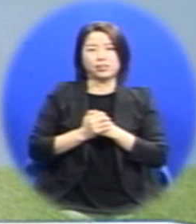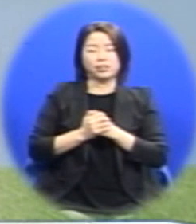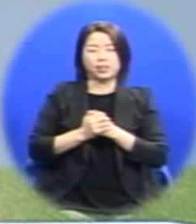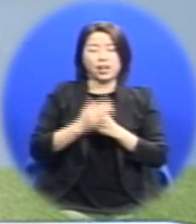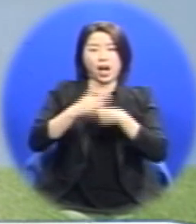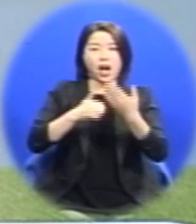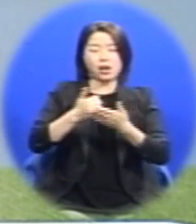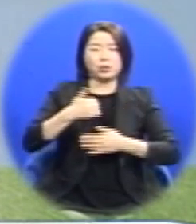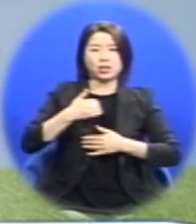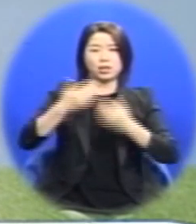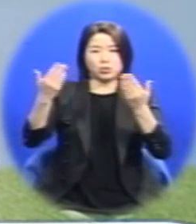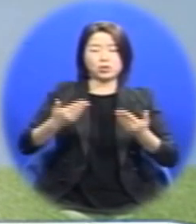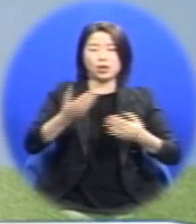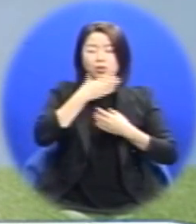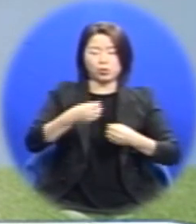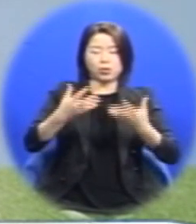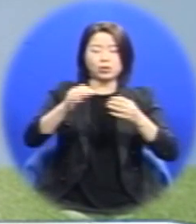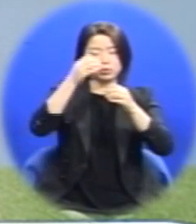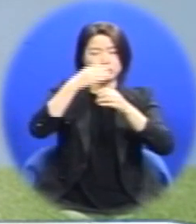거예요. 하나님이 저에게 주신 참 놀라운 축복이라고